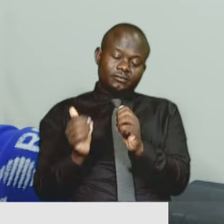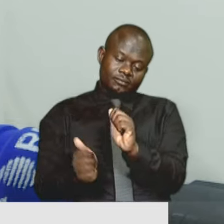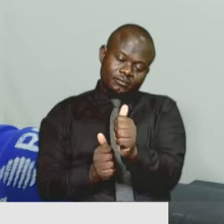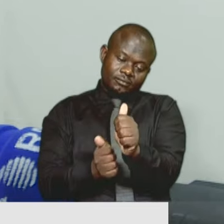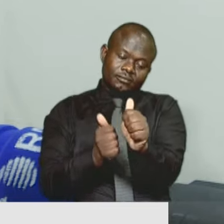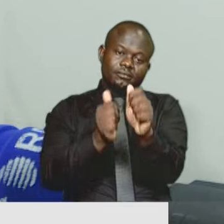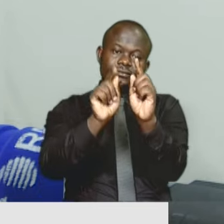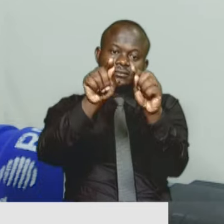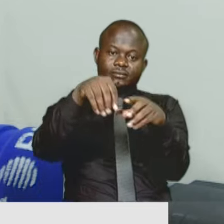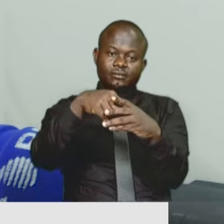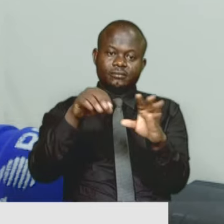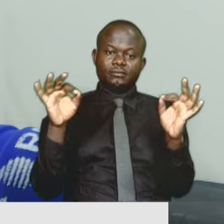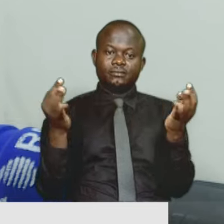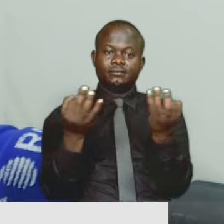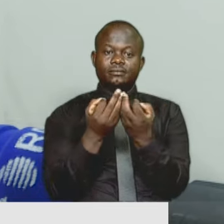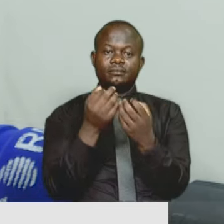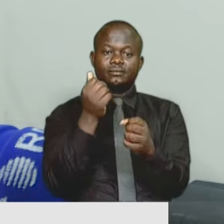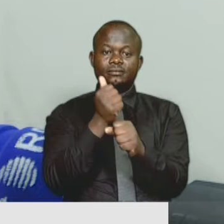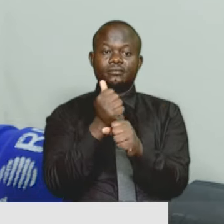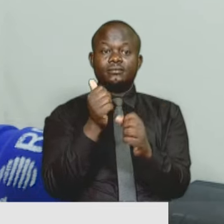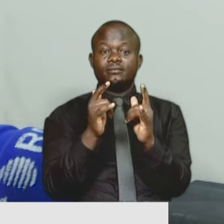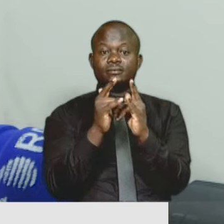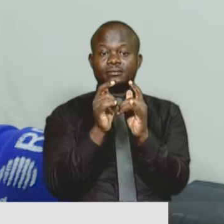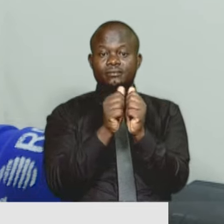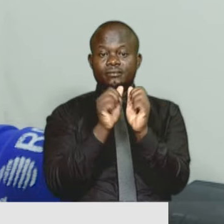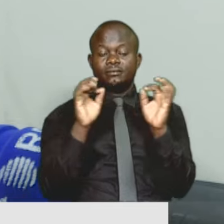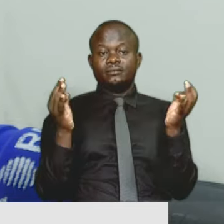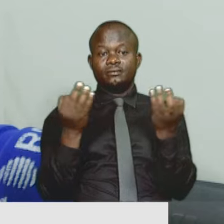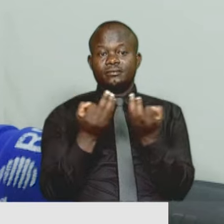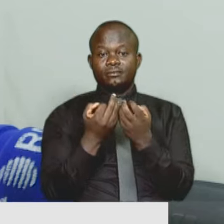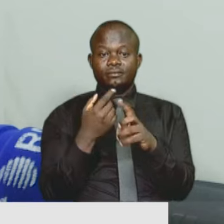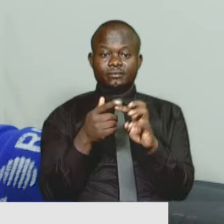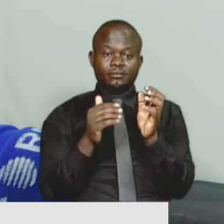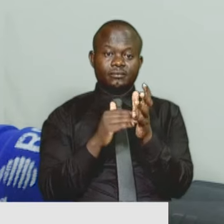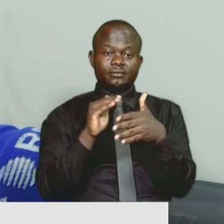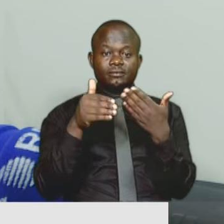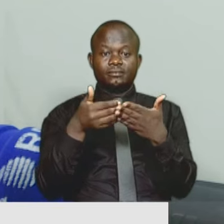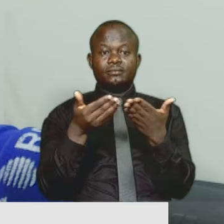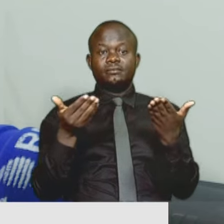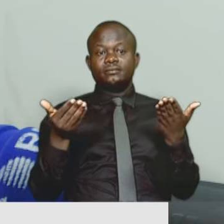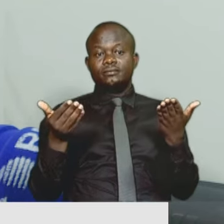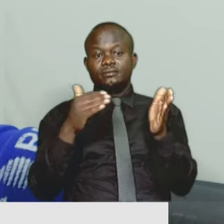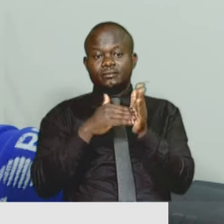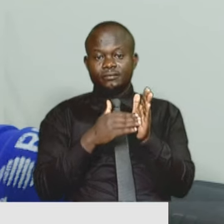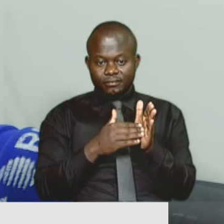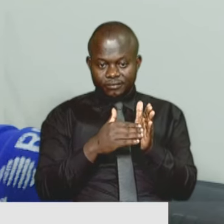mu muryango tugakora inama n'umuryango ndetse